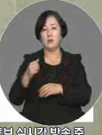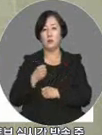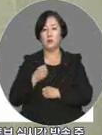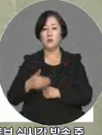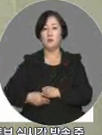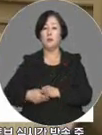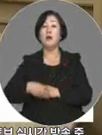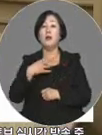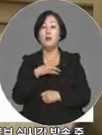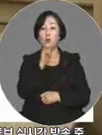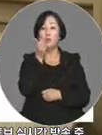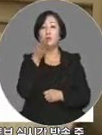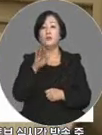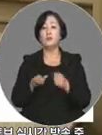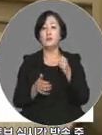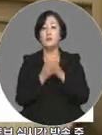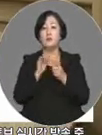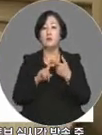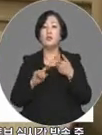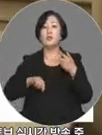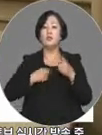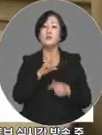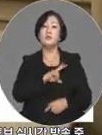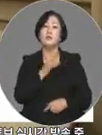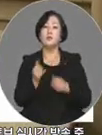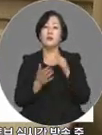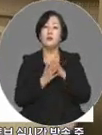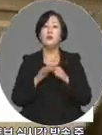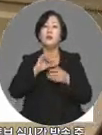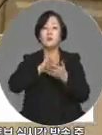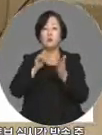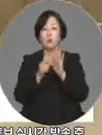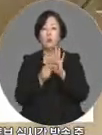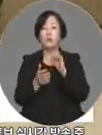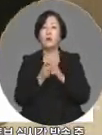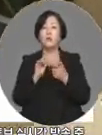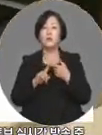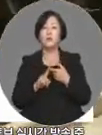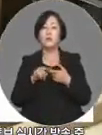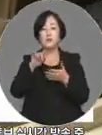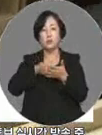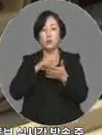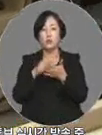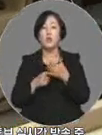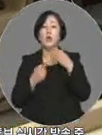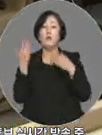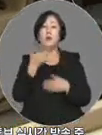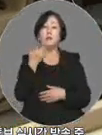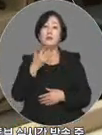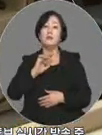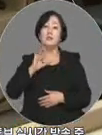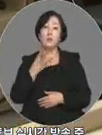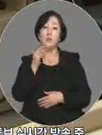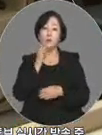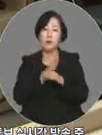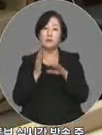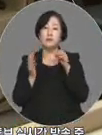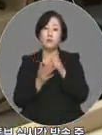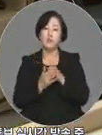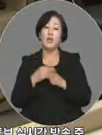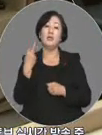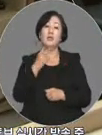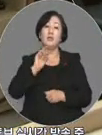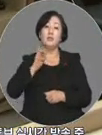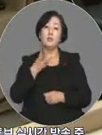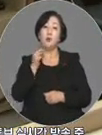사실을 알고 있었던만큼 자칫 운영위의 책임을 일부만 인정해 손배 청구액 8,400만원 가운데